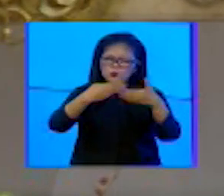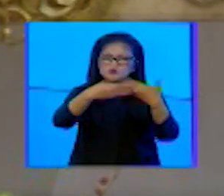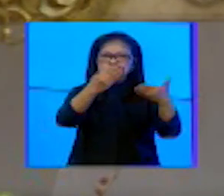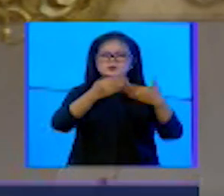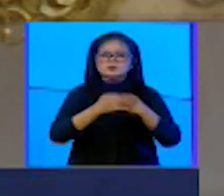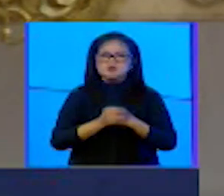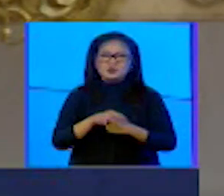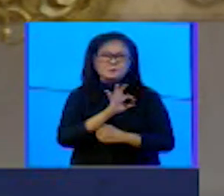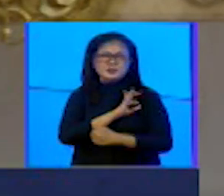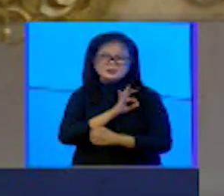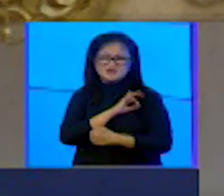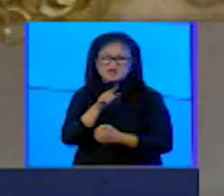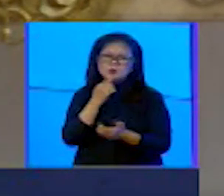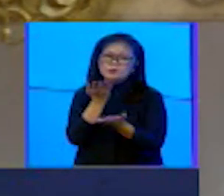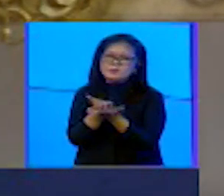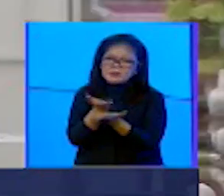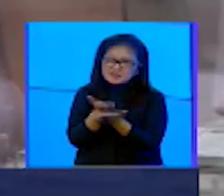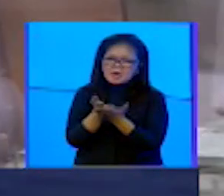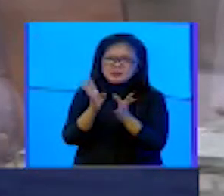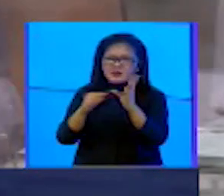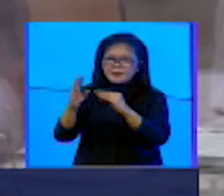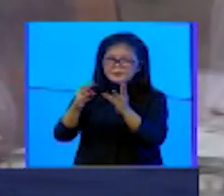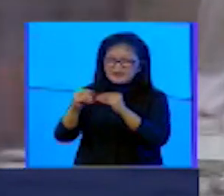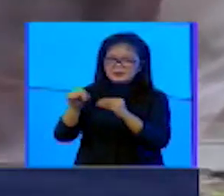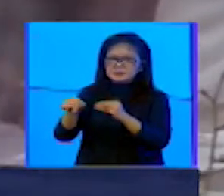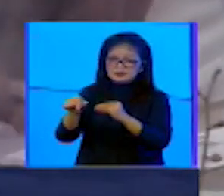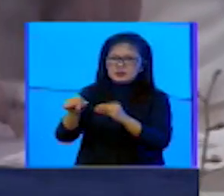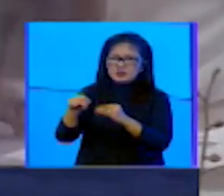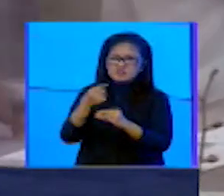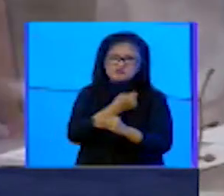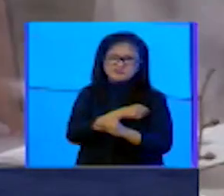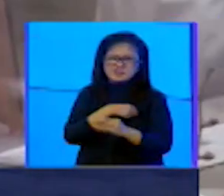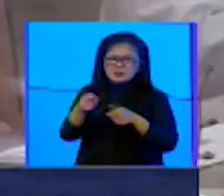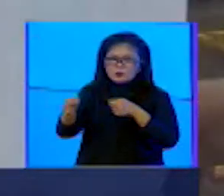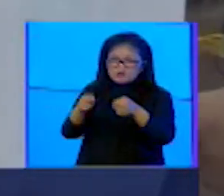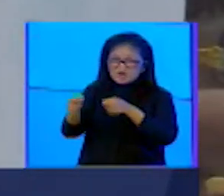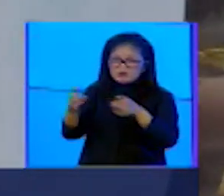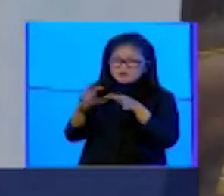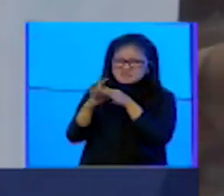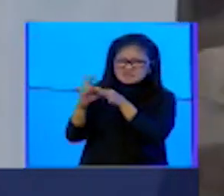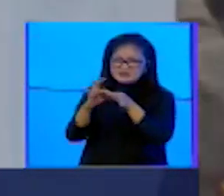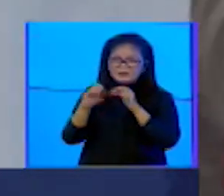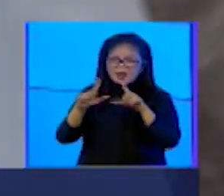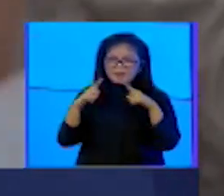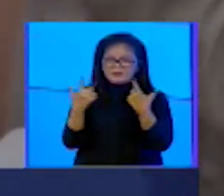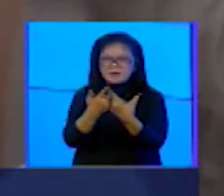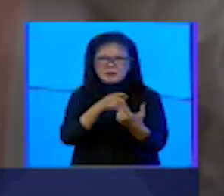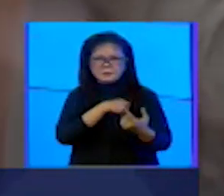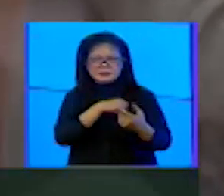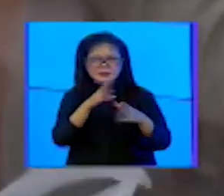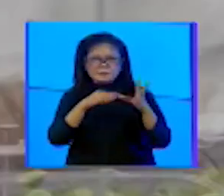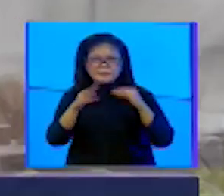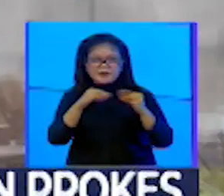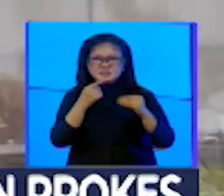Presiden memberikan arahan agar rapat koordinasi segera dilakukan Kemenko PMK bersama dengan kementerian dan lembaga terkait membahas libur akhir tahun